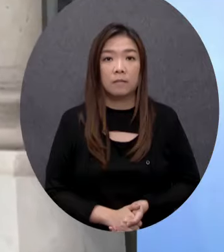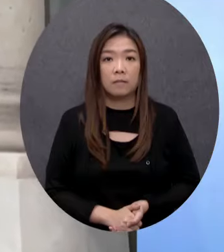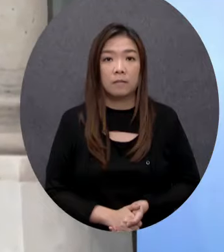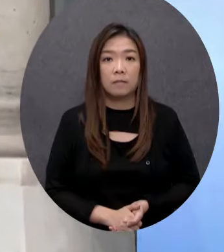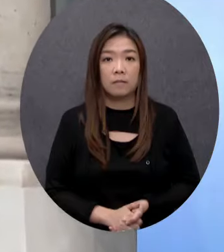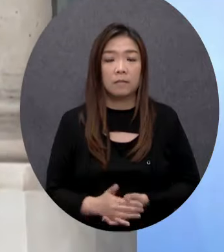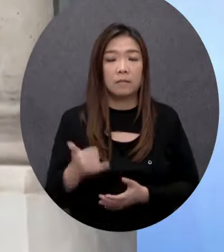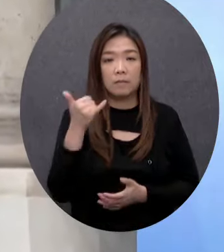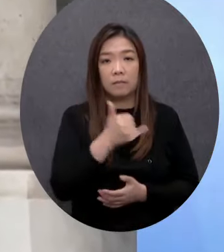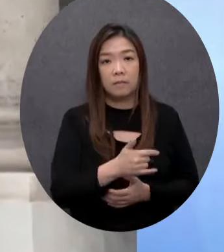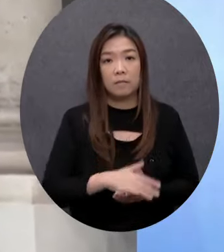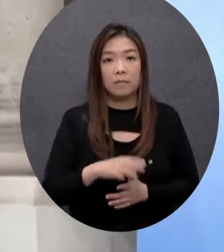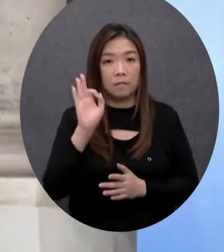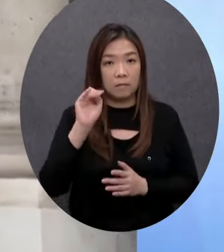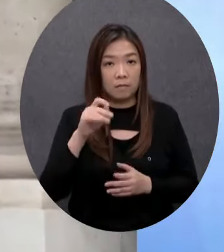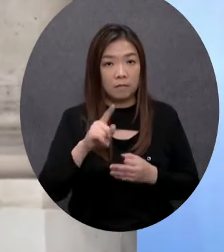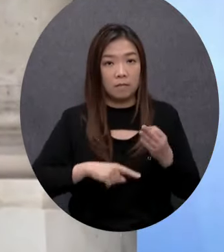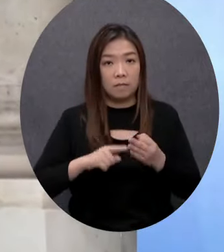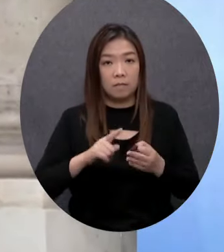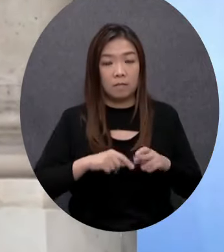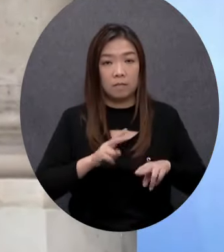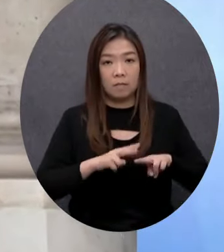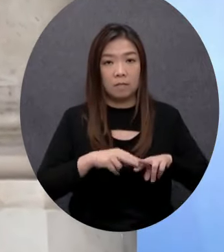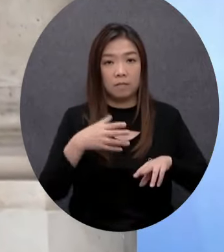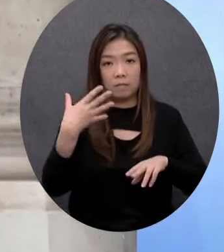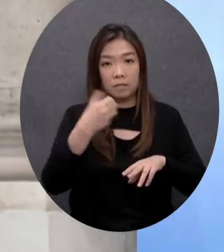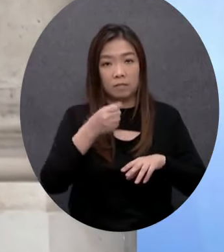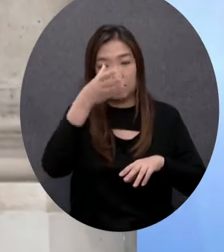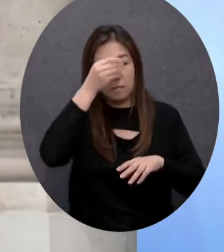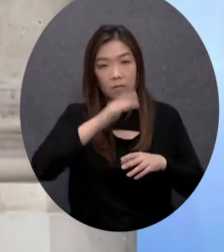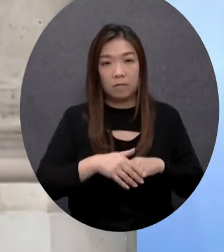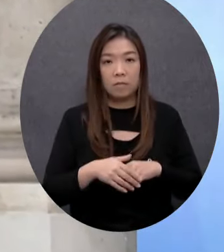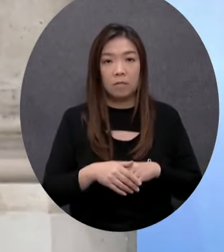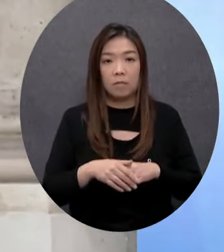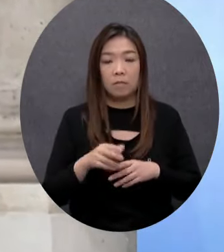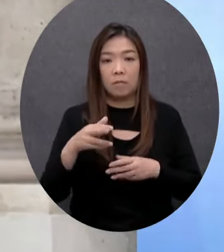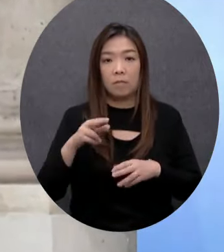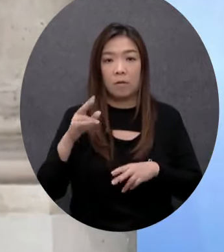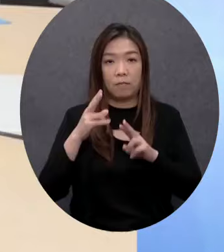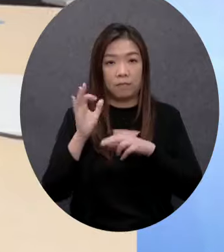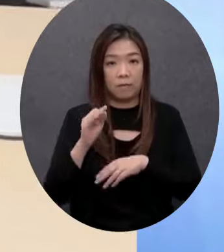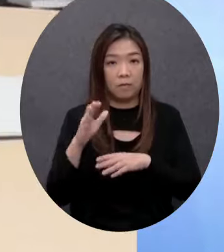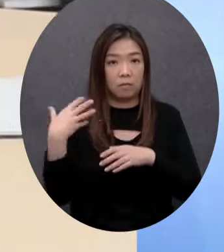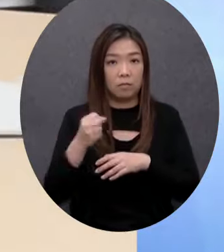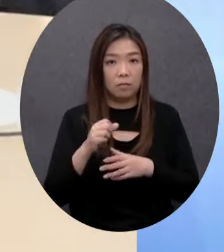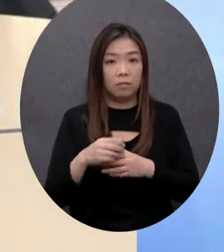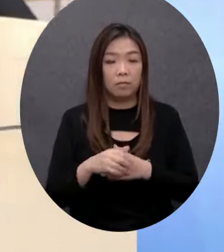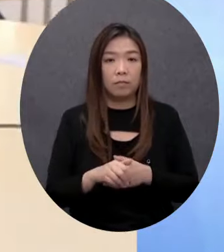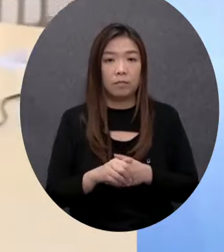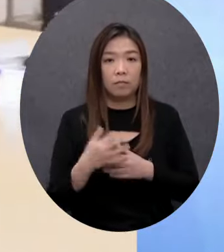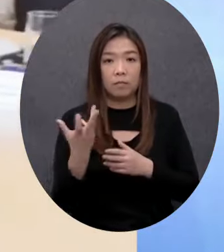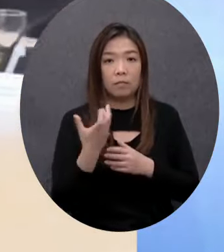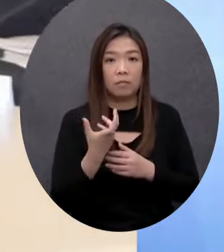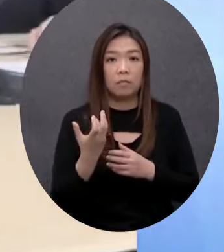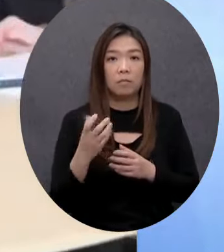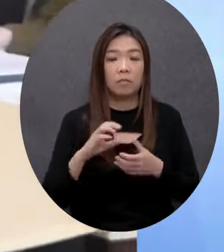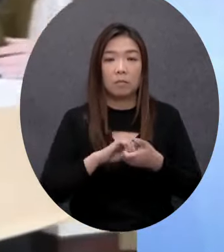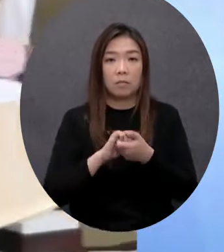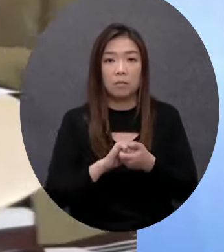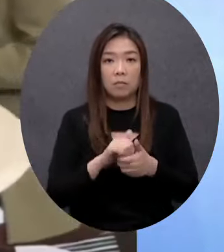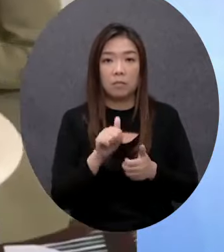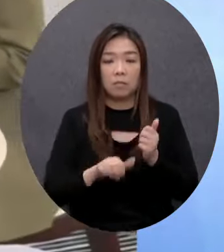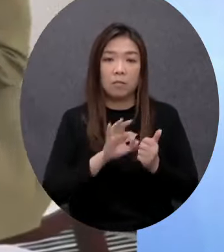到访法国的国家主席习近平抵达爱丽舍宫，和法国总统马克龙以及欧盟委员会主席冯德